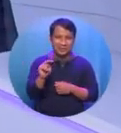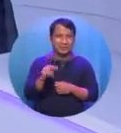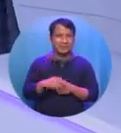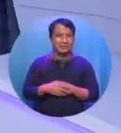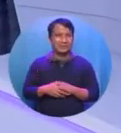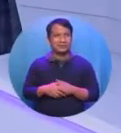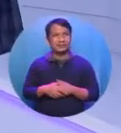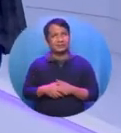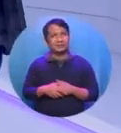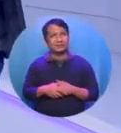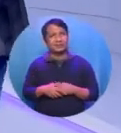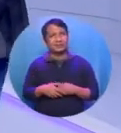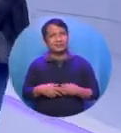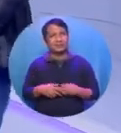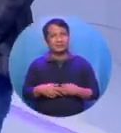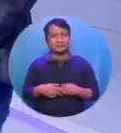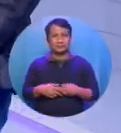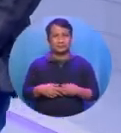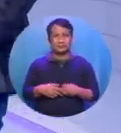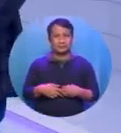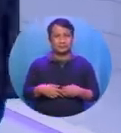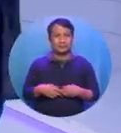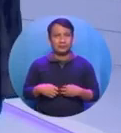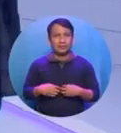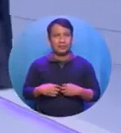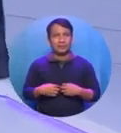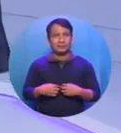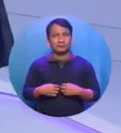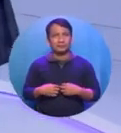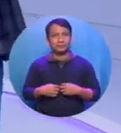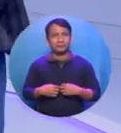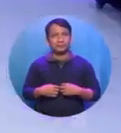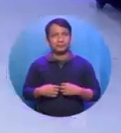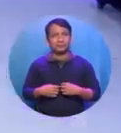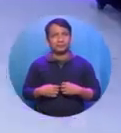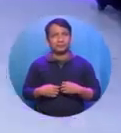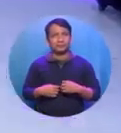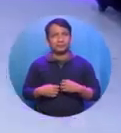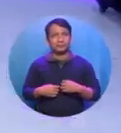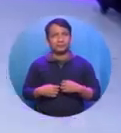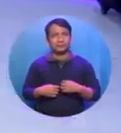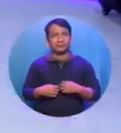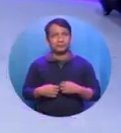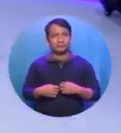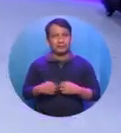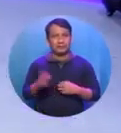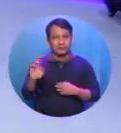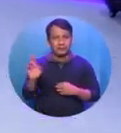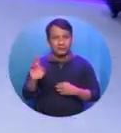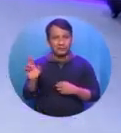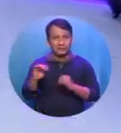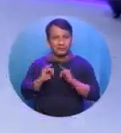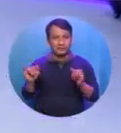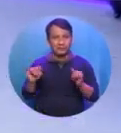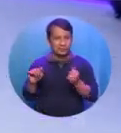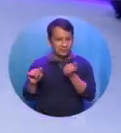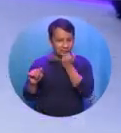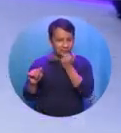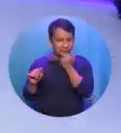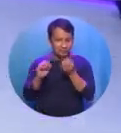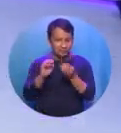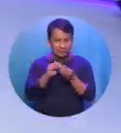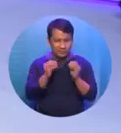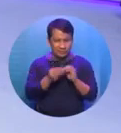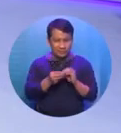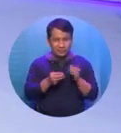Ayaw sagutin? Ayaw mo ng pera? Aba, mukhang ayaw. Ano nangyari? Baka nag-wrong number pindot.